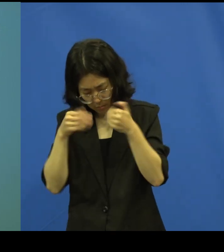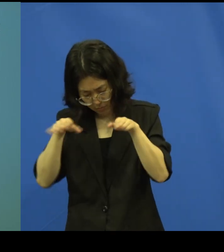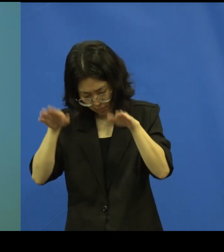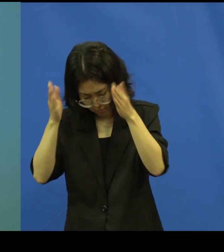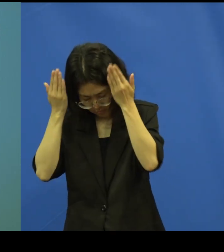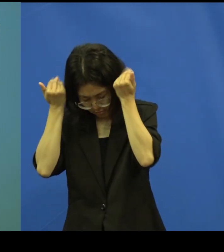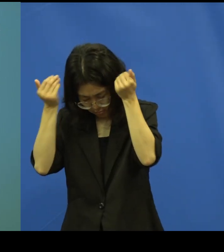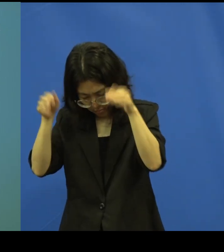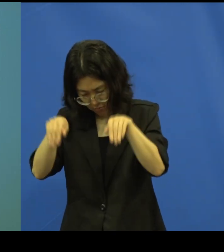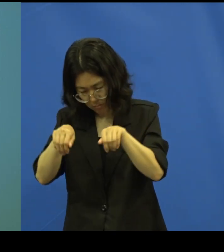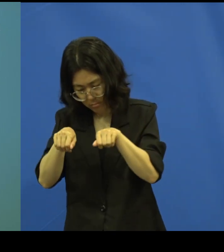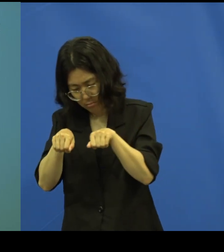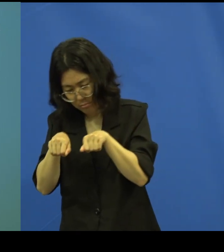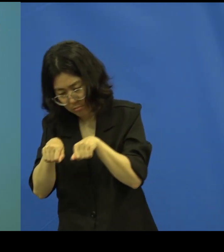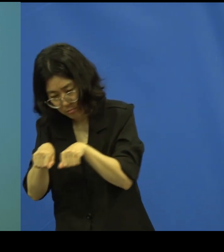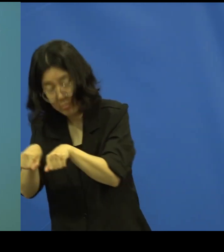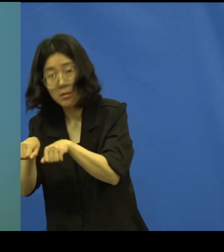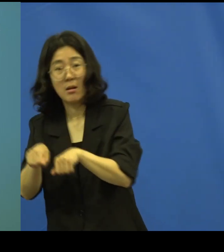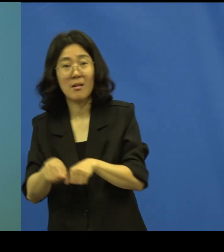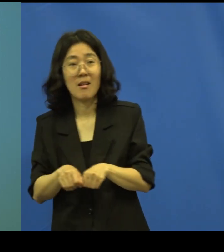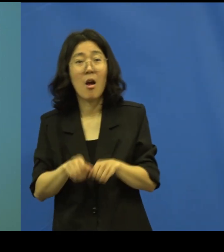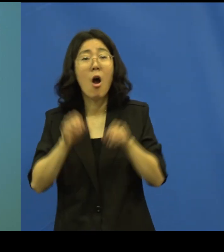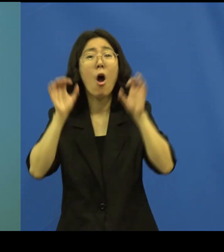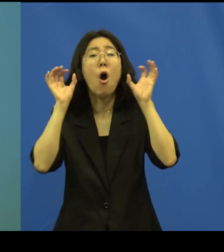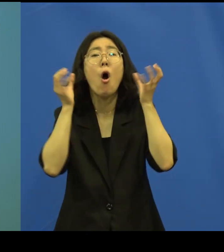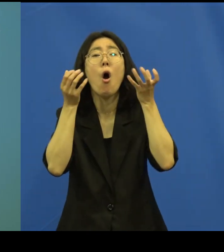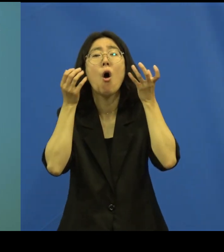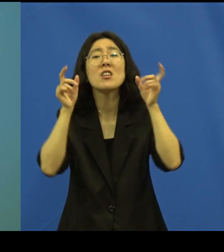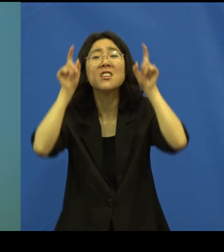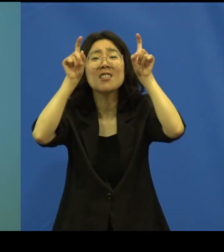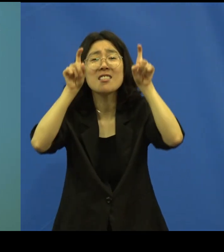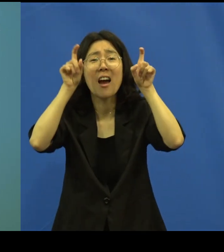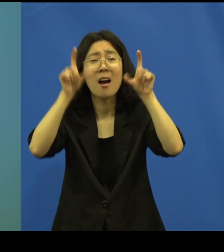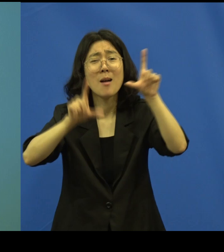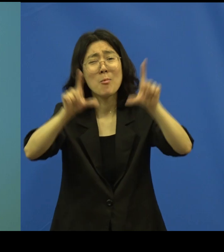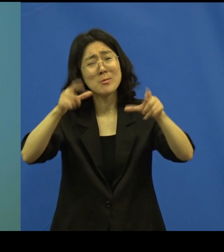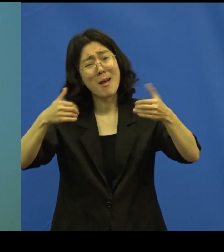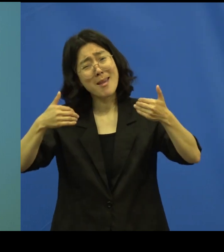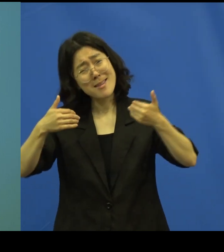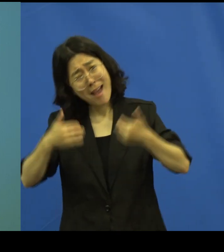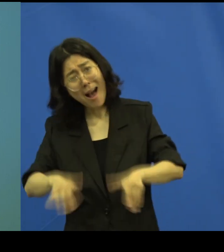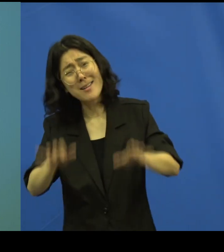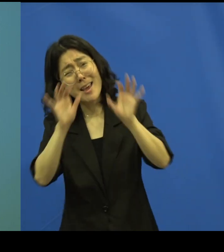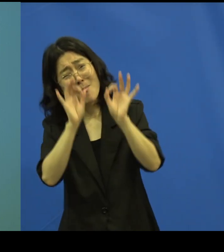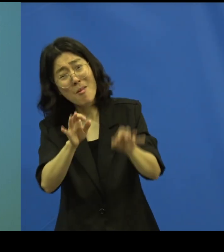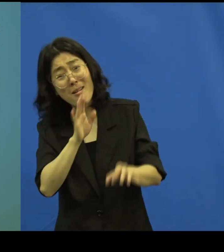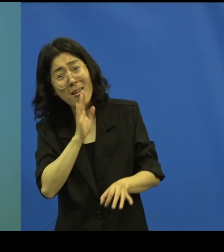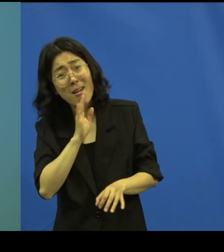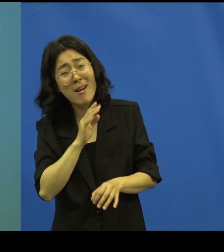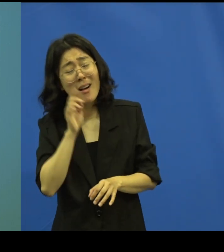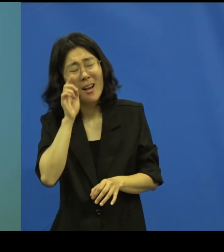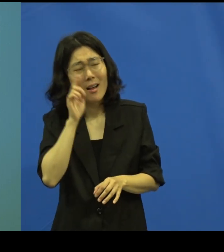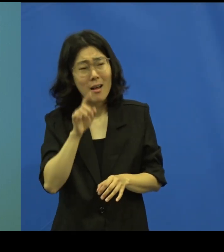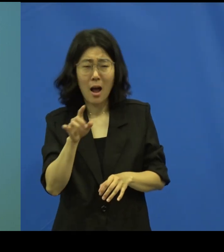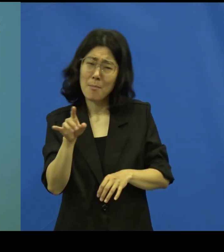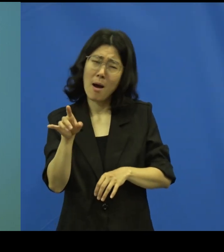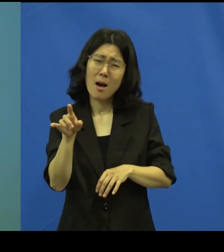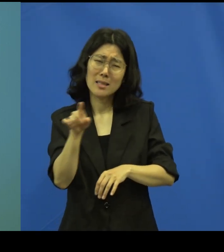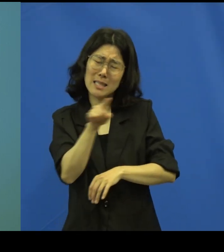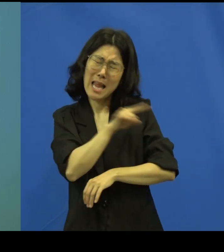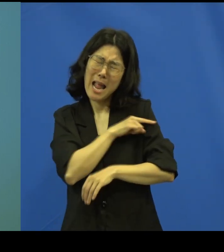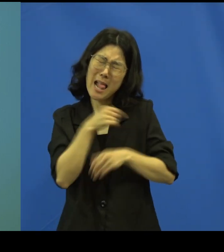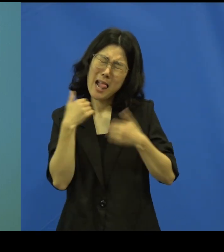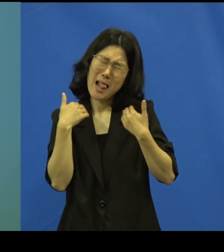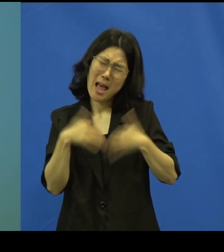그리고 그냥 양이 아니고 어린 양입니다. 램, 어린 양이에요. 약한 것 중에 약한 게 어린 양이고,